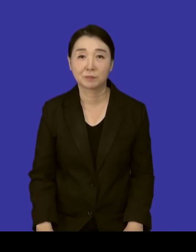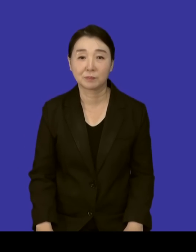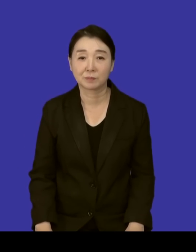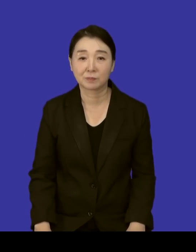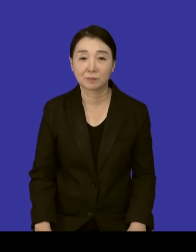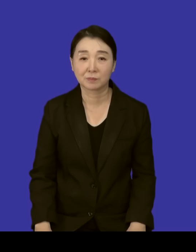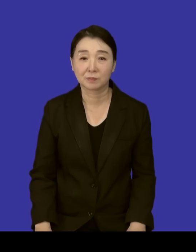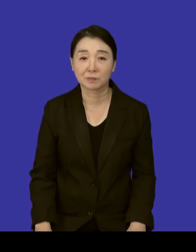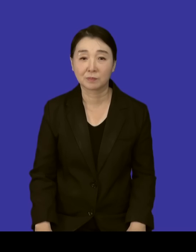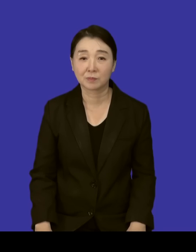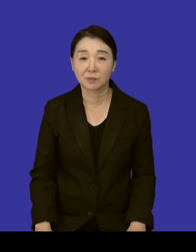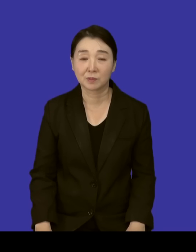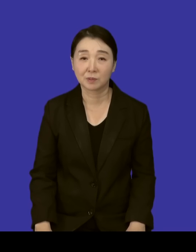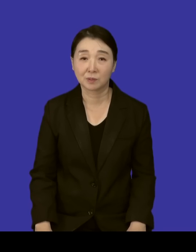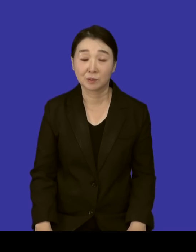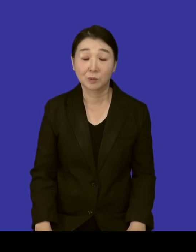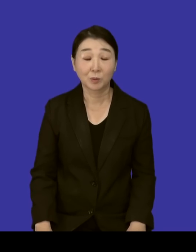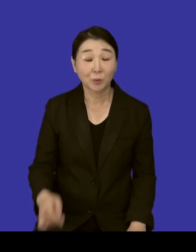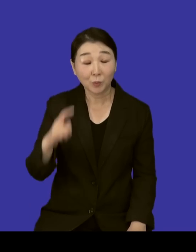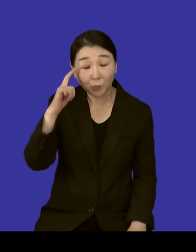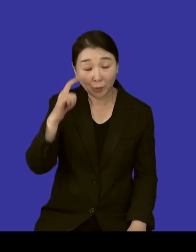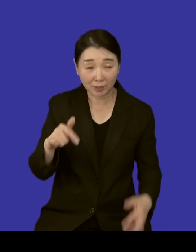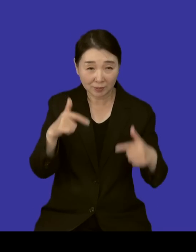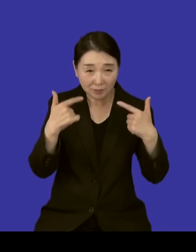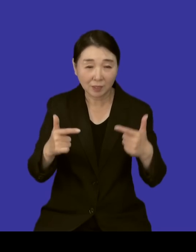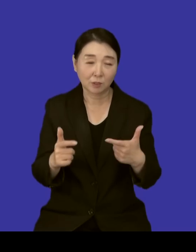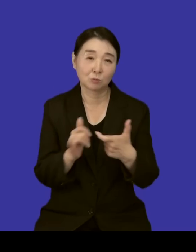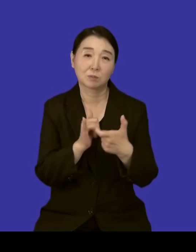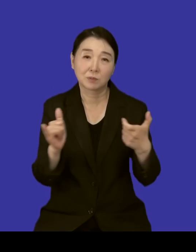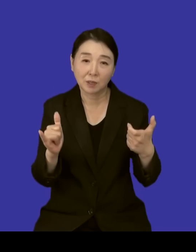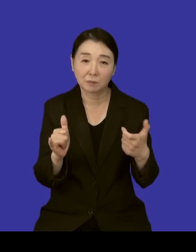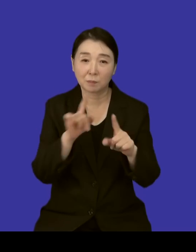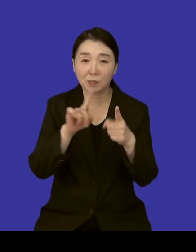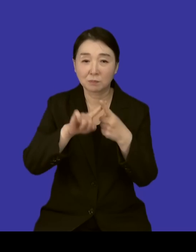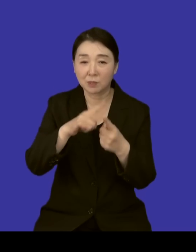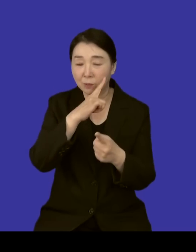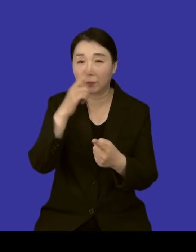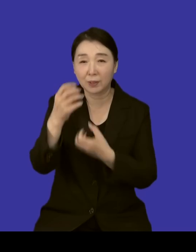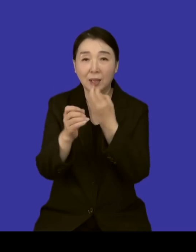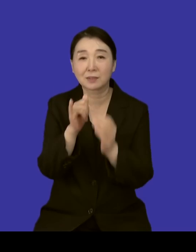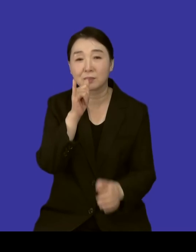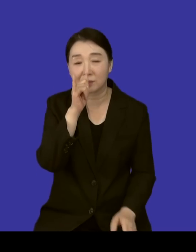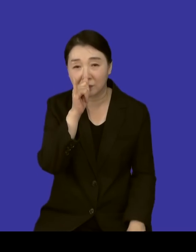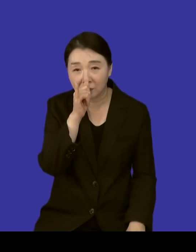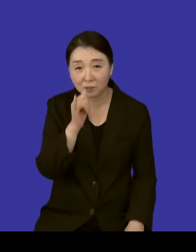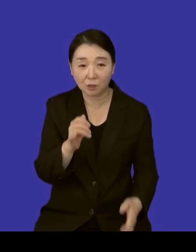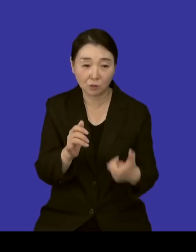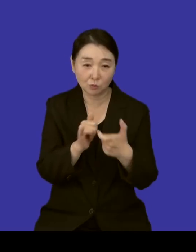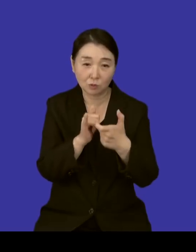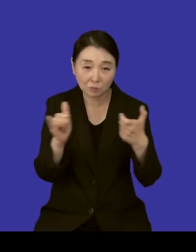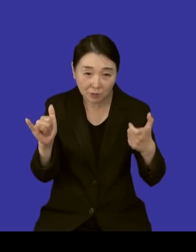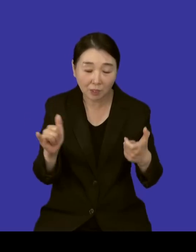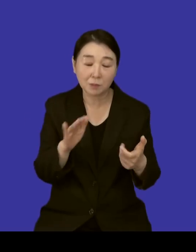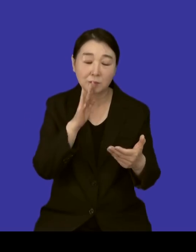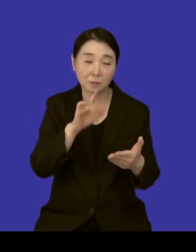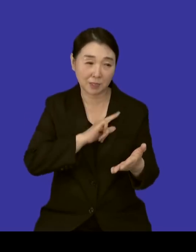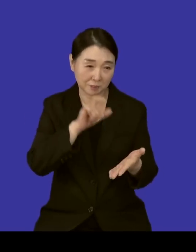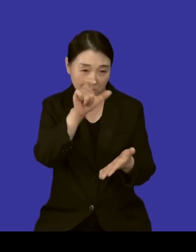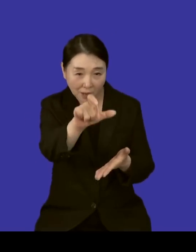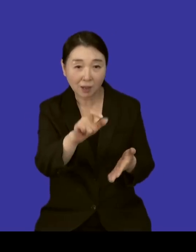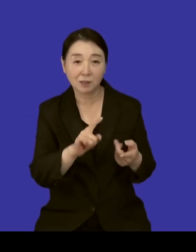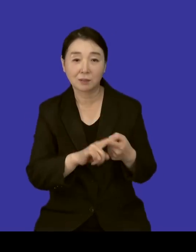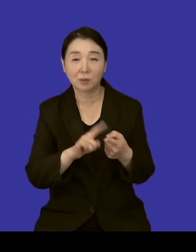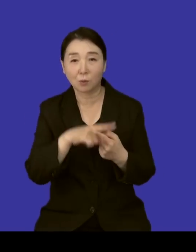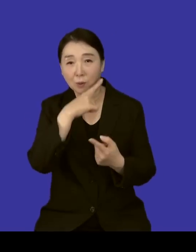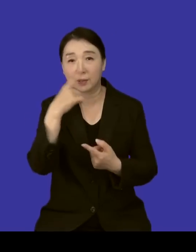늘 60명이 그날 말씀으로 간증을 해놨어요. 네. 예, 60명의 필자들이 실명을 걸고